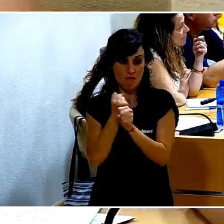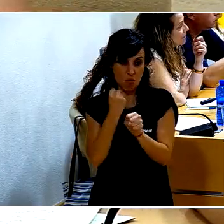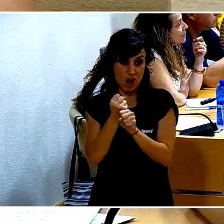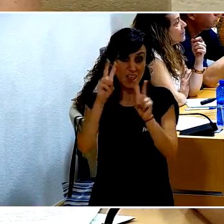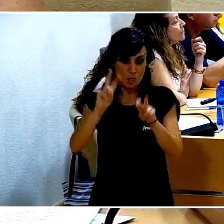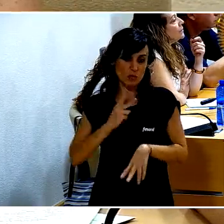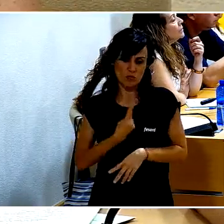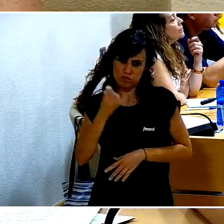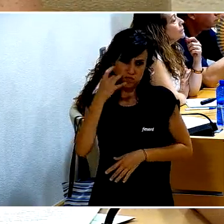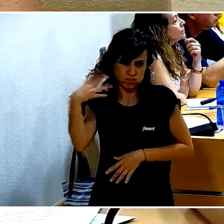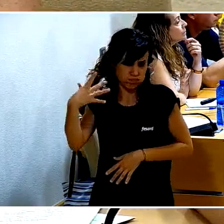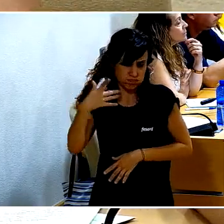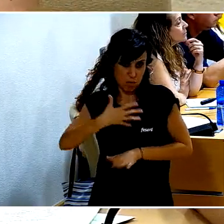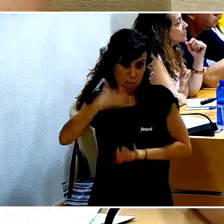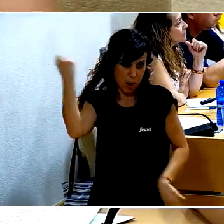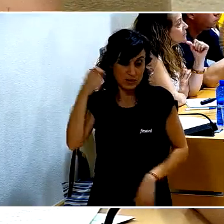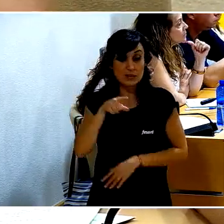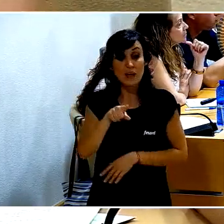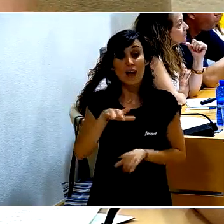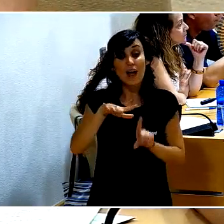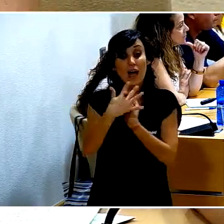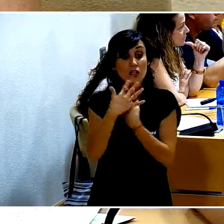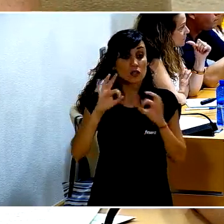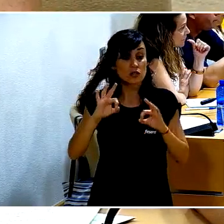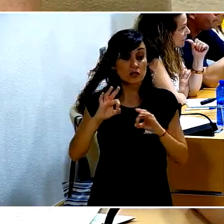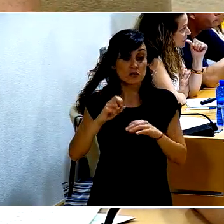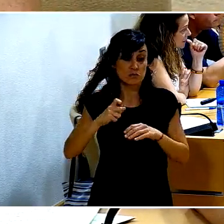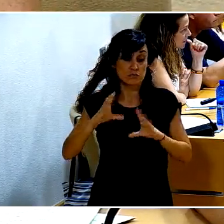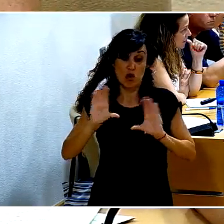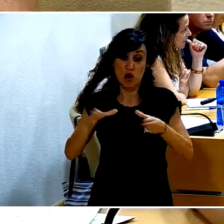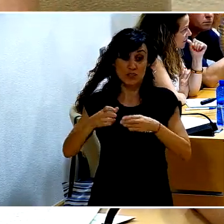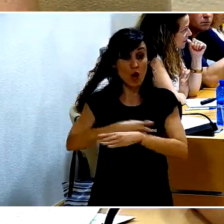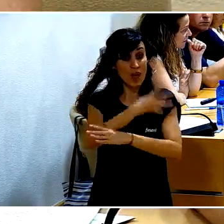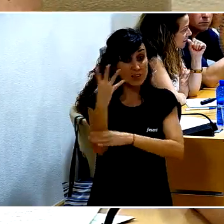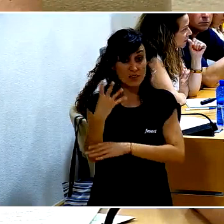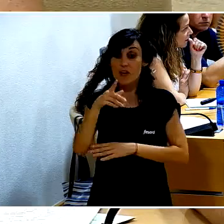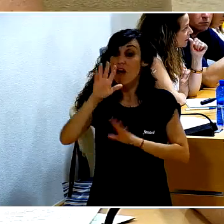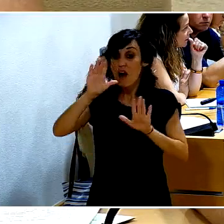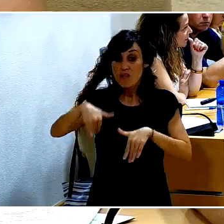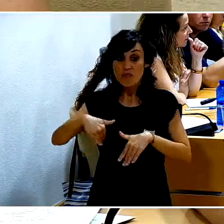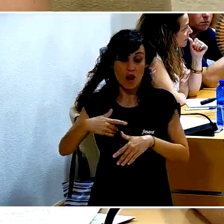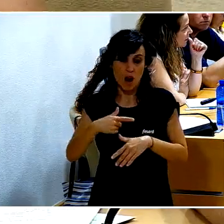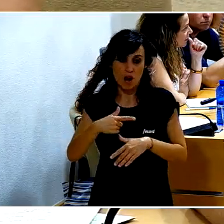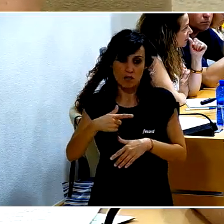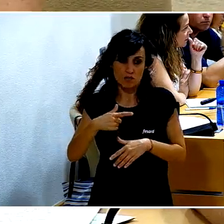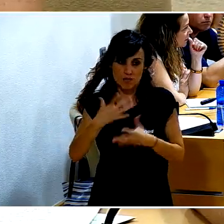molt alarmant. I en el cas de tot el col·lectiu LGTBI, moltes vegades, quan és possible, se veuen